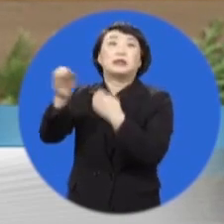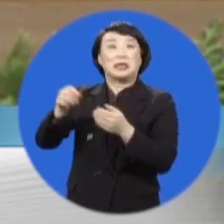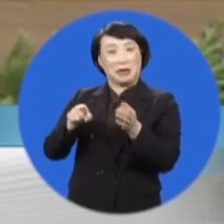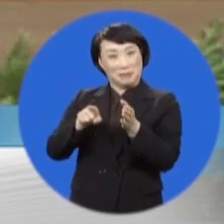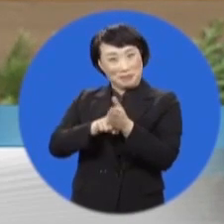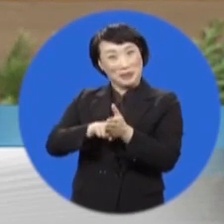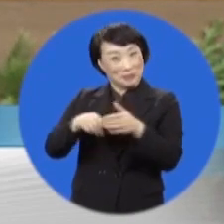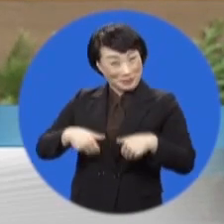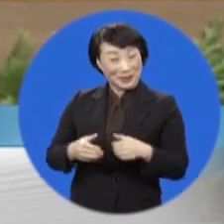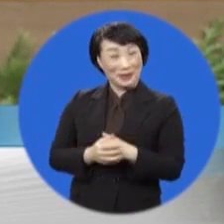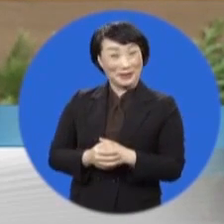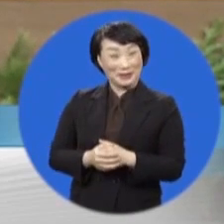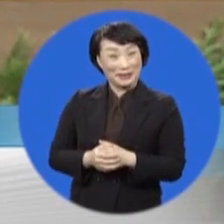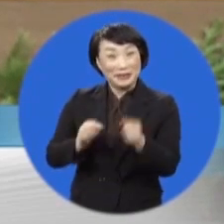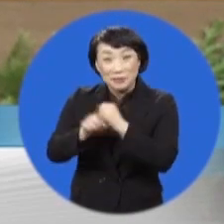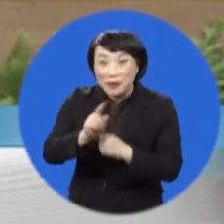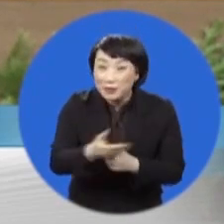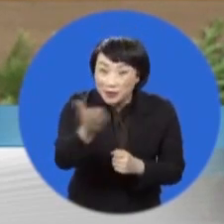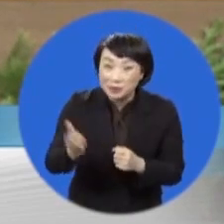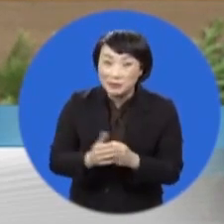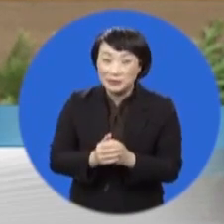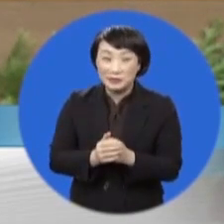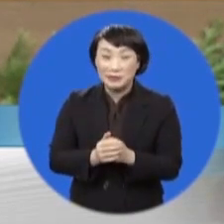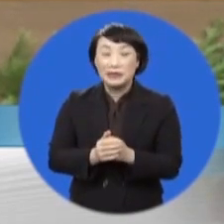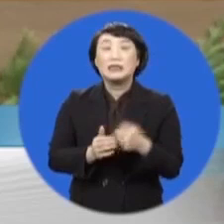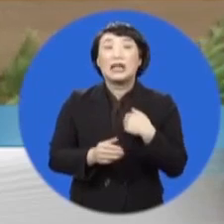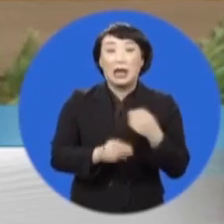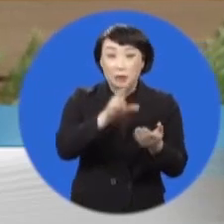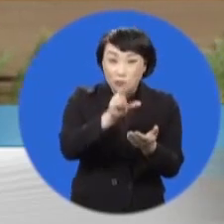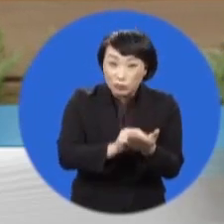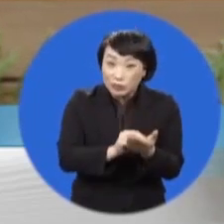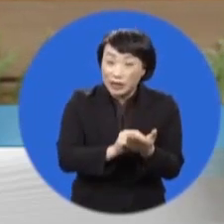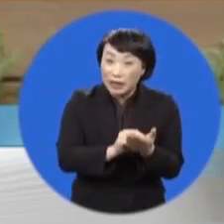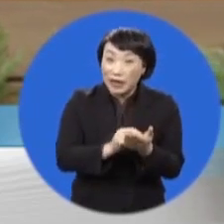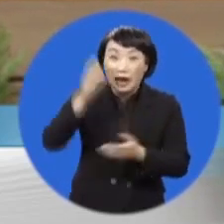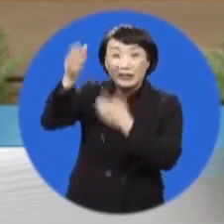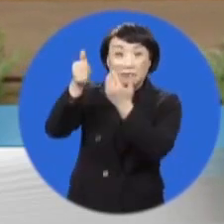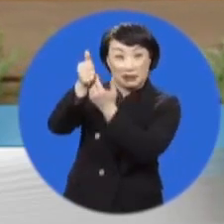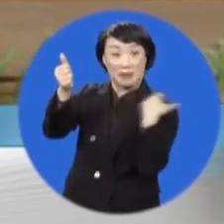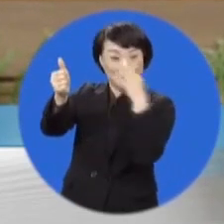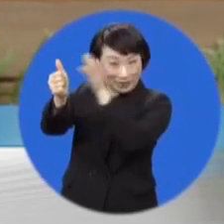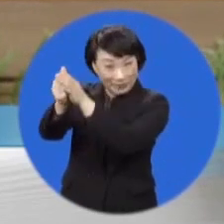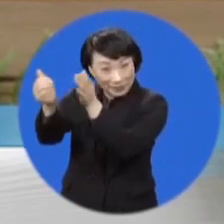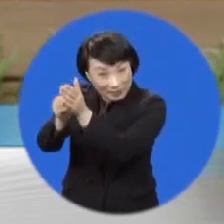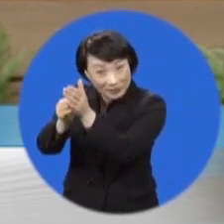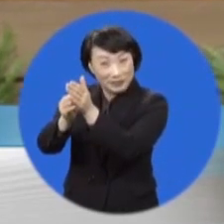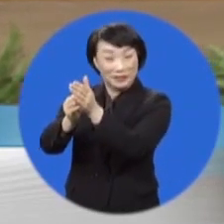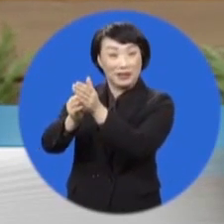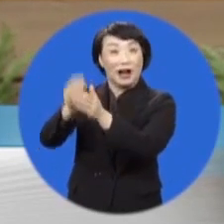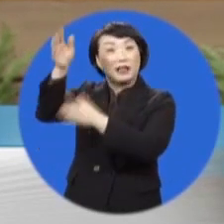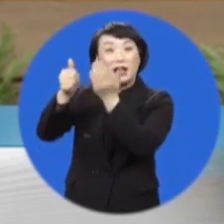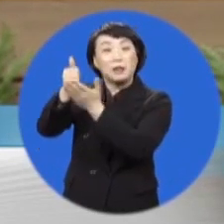받은 길로 미드 란 말이 무슨 말이야 및 문제를 하나님께 매끼 므 는